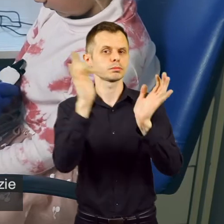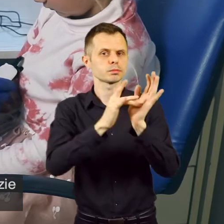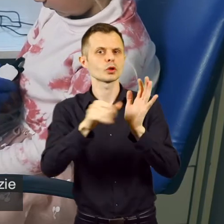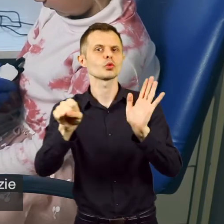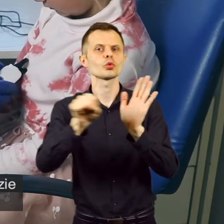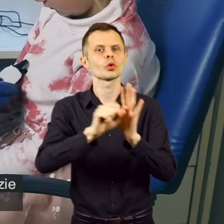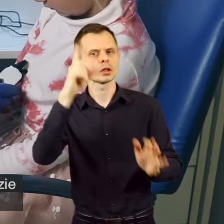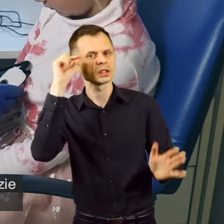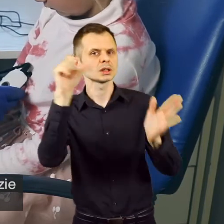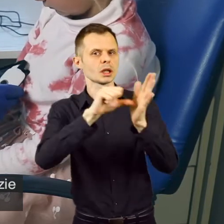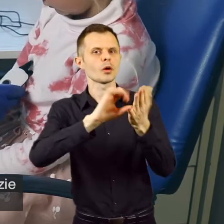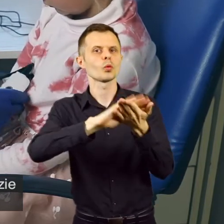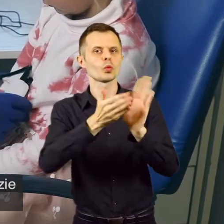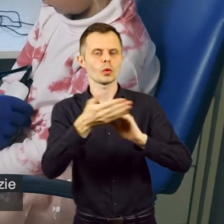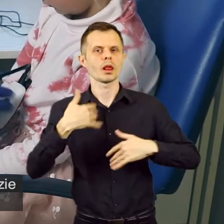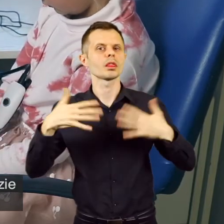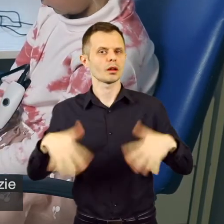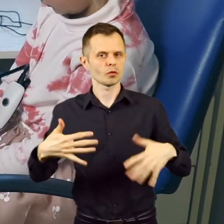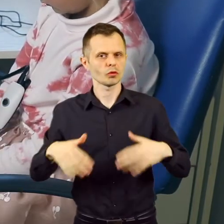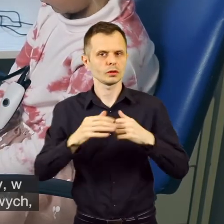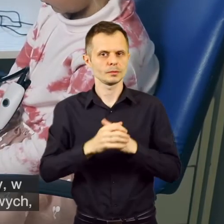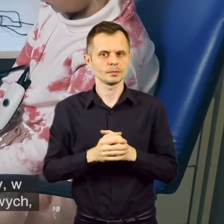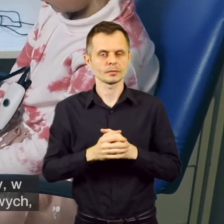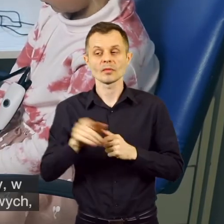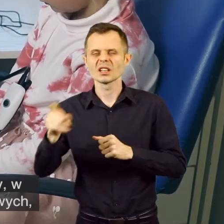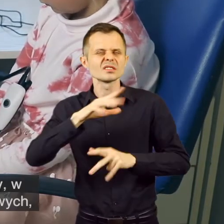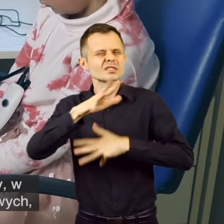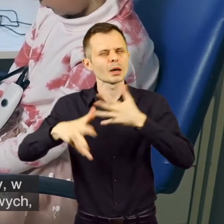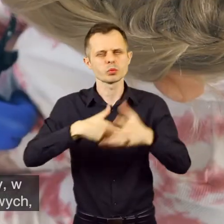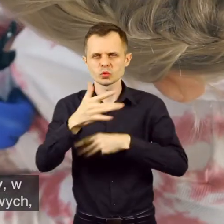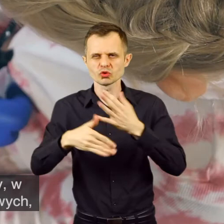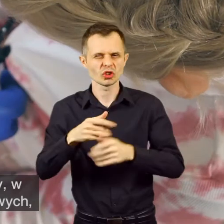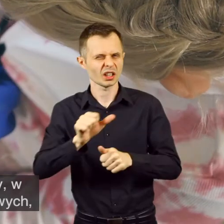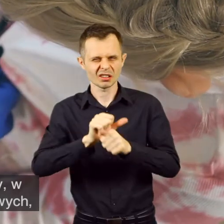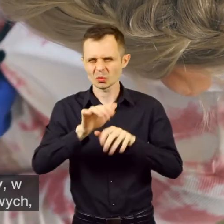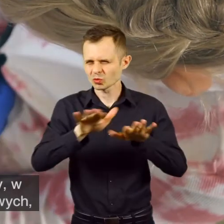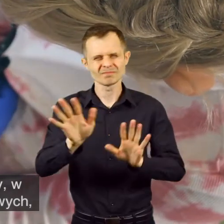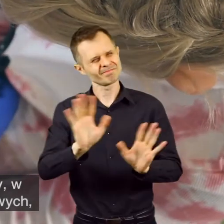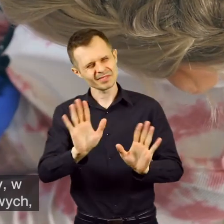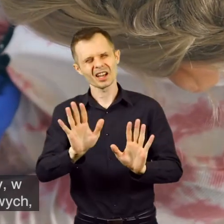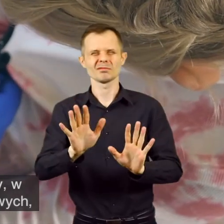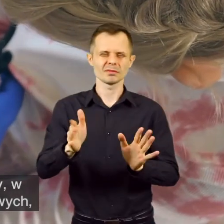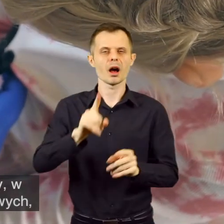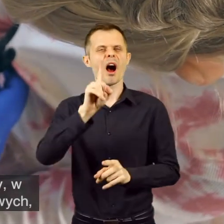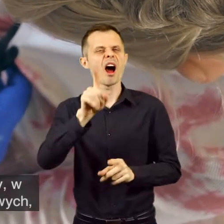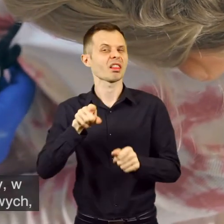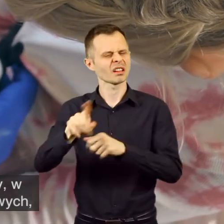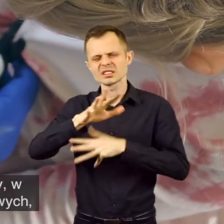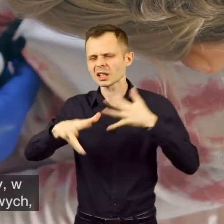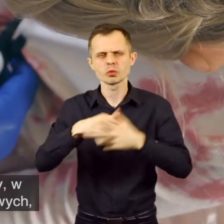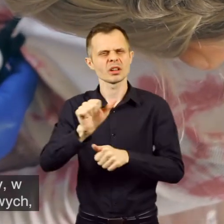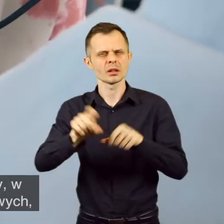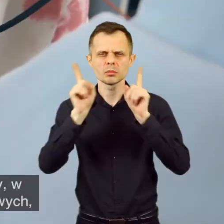ośrodków słuchu w centralnym układzie nerwowym. Tych zaburzeń nie jest tak dużo, jednakże one